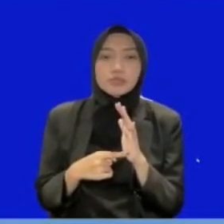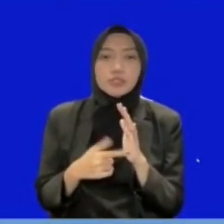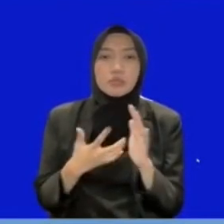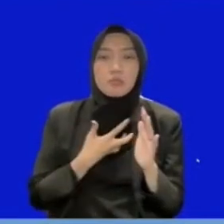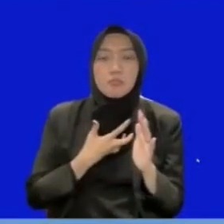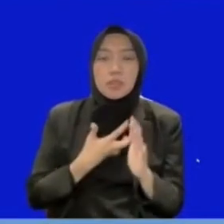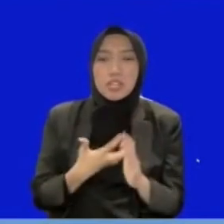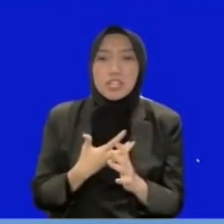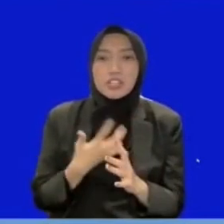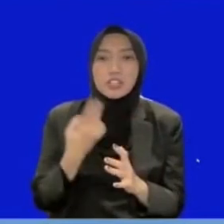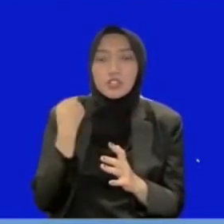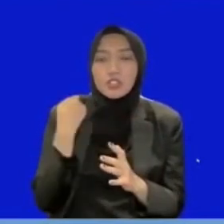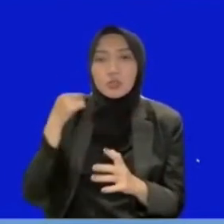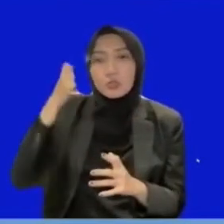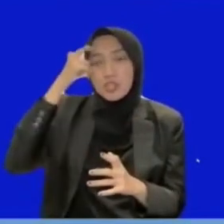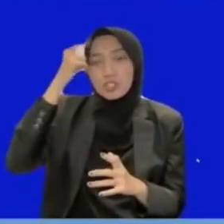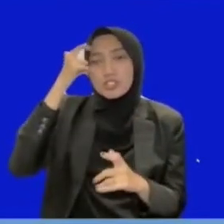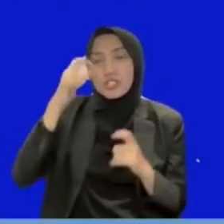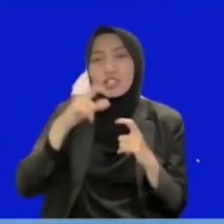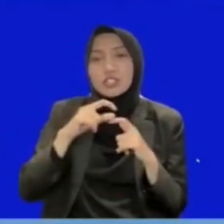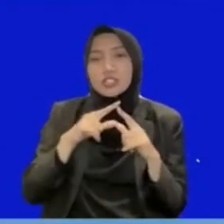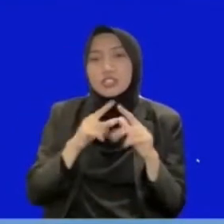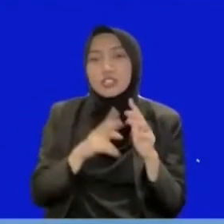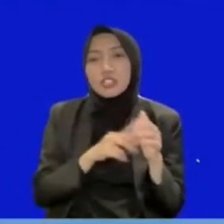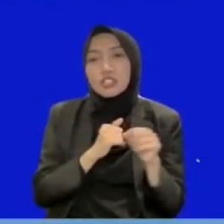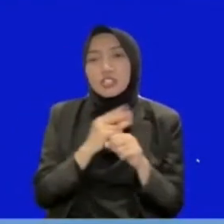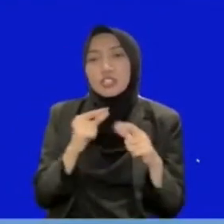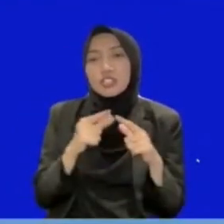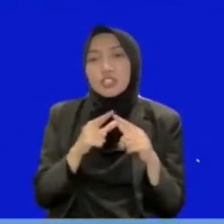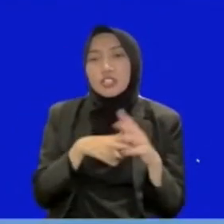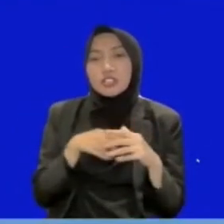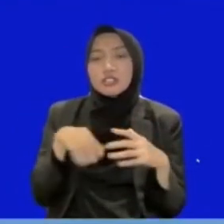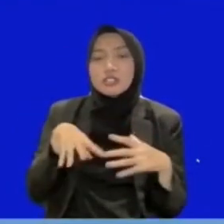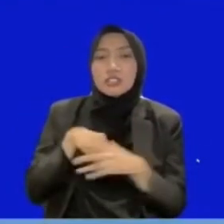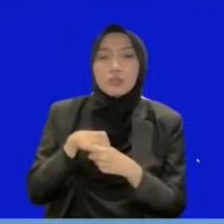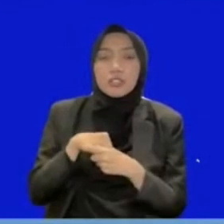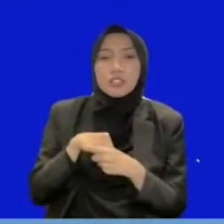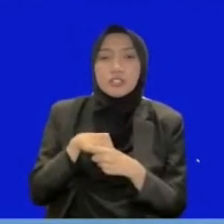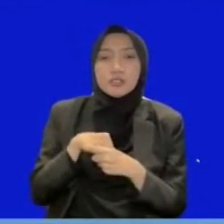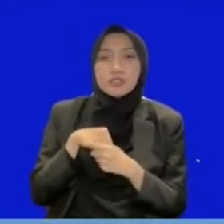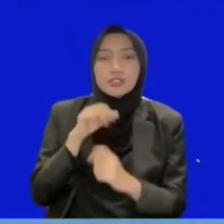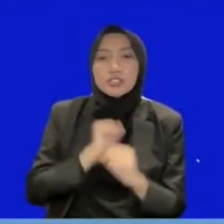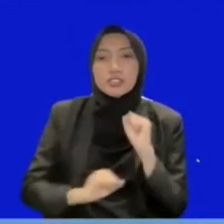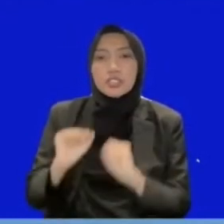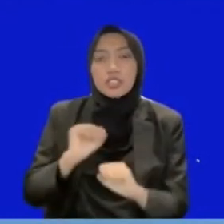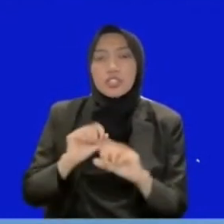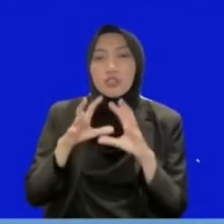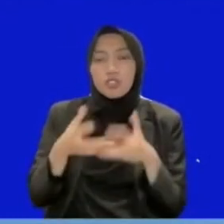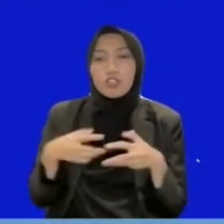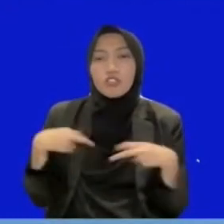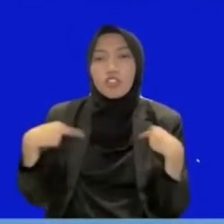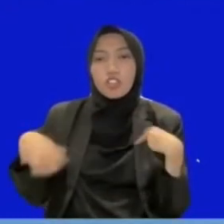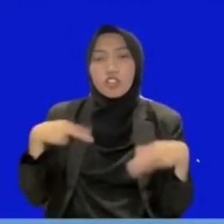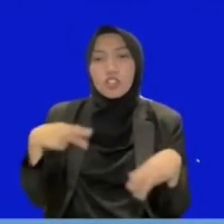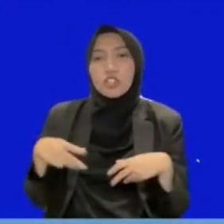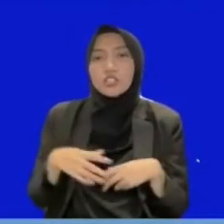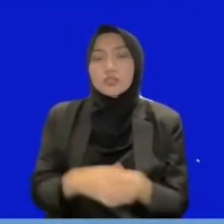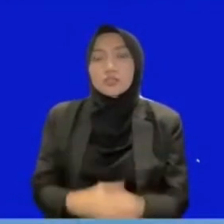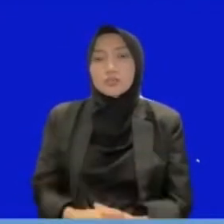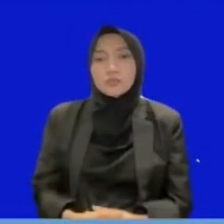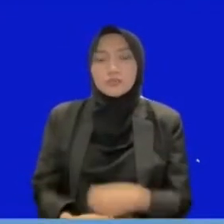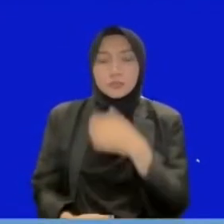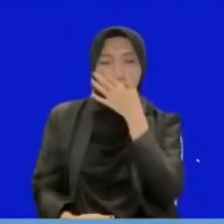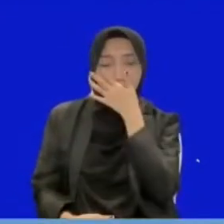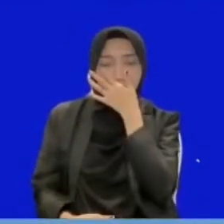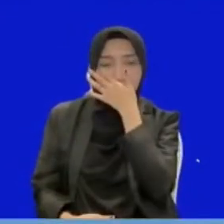ingin gitu untuk mempelajari Sangiran dan turut serta dalam kegiatan ini, World Heritage Volunteer Sangiran International Youth